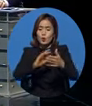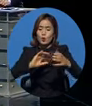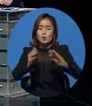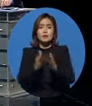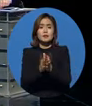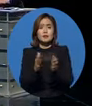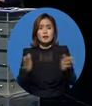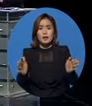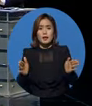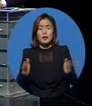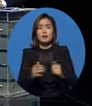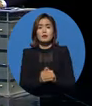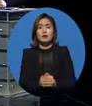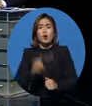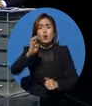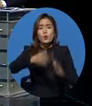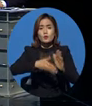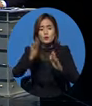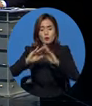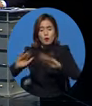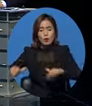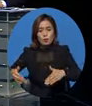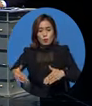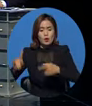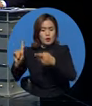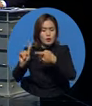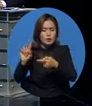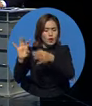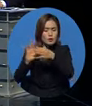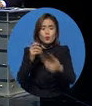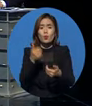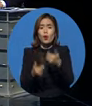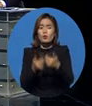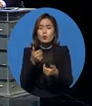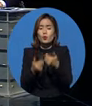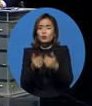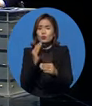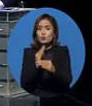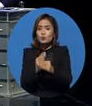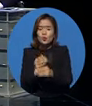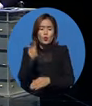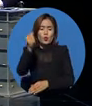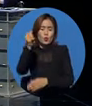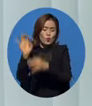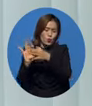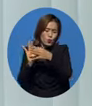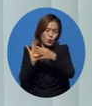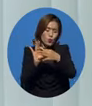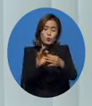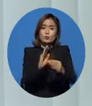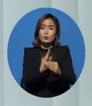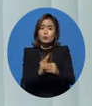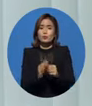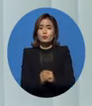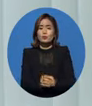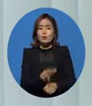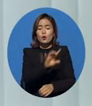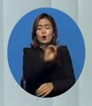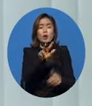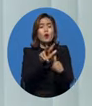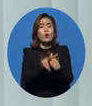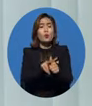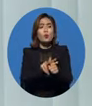시작됐지만 광주시와 전라남도가 서로 갈등을 극복하지 못하고 수년째 표류하고 있습니다 각 후보들은